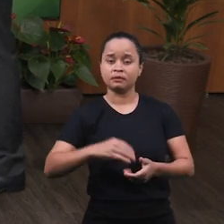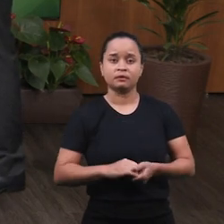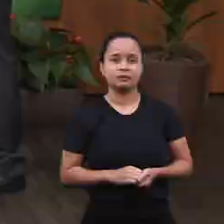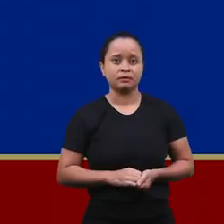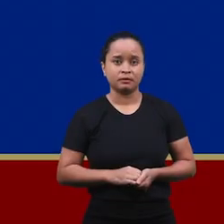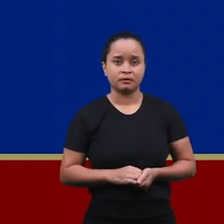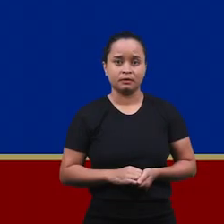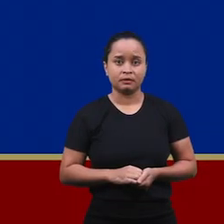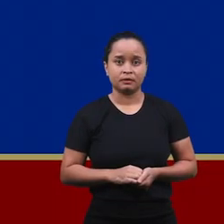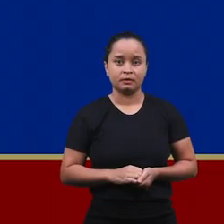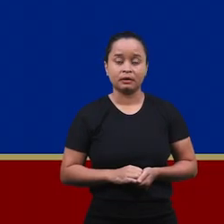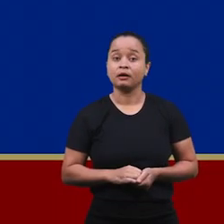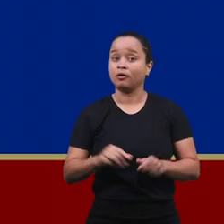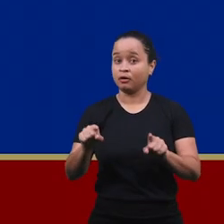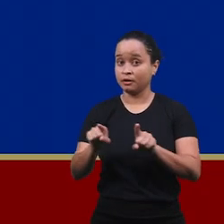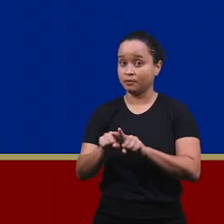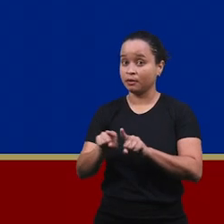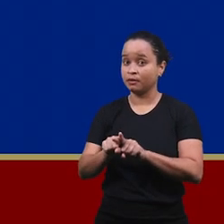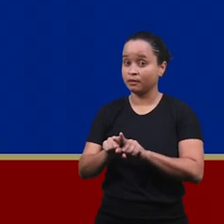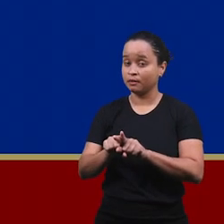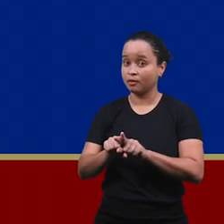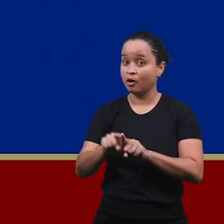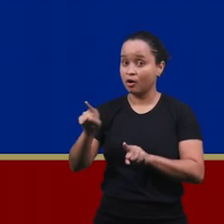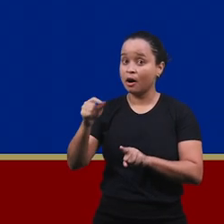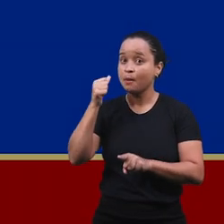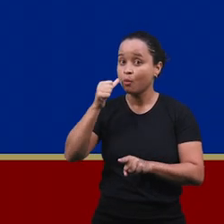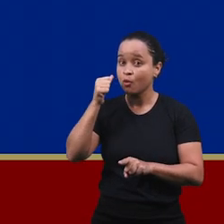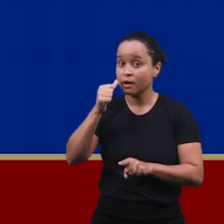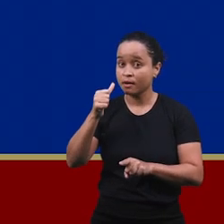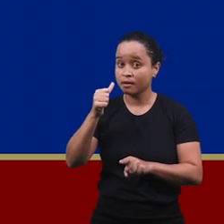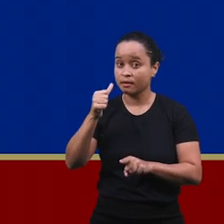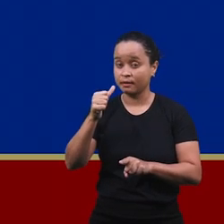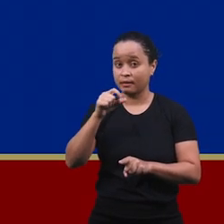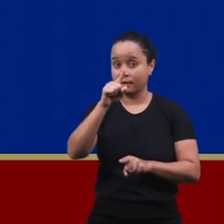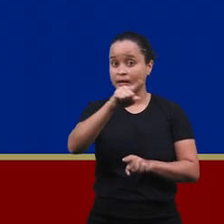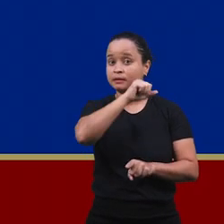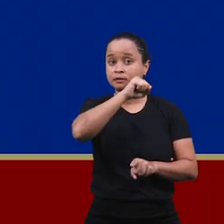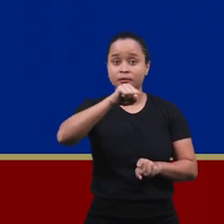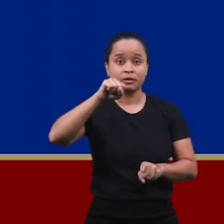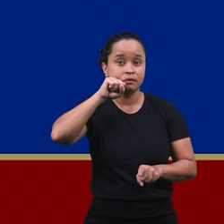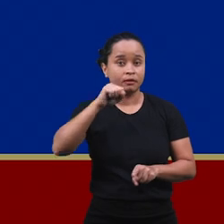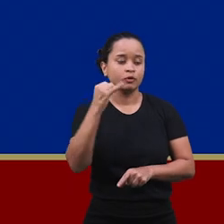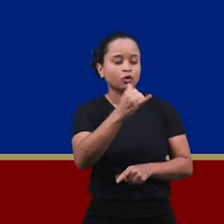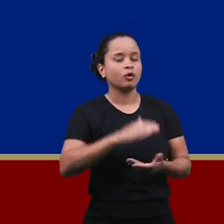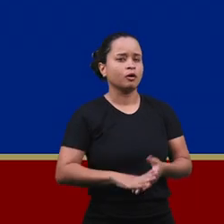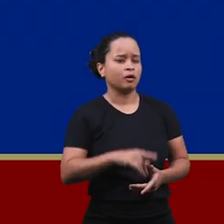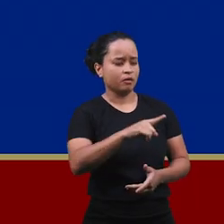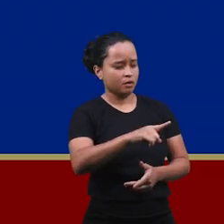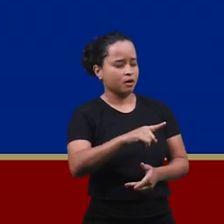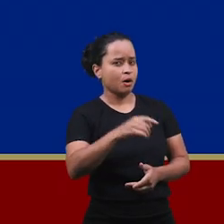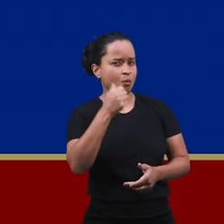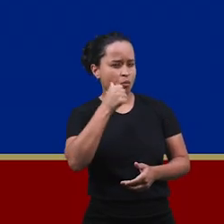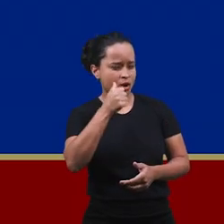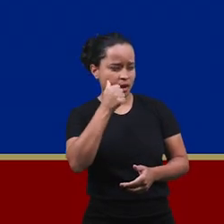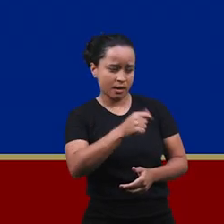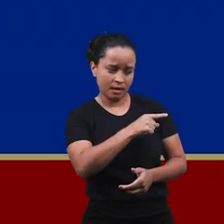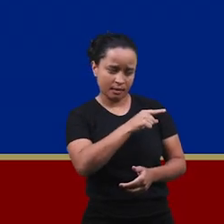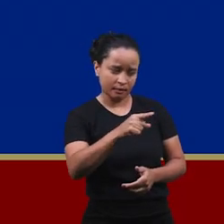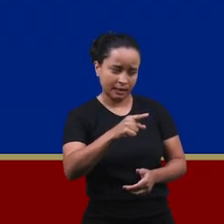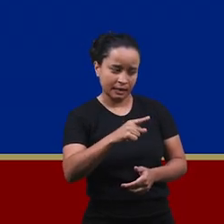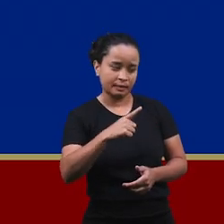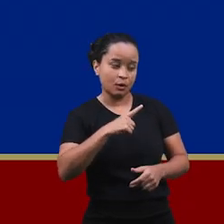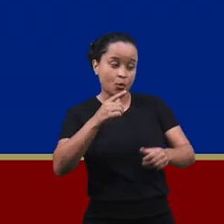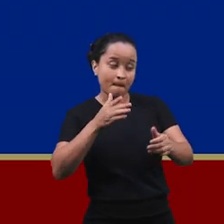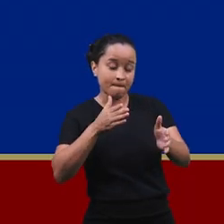aussi, qui nous dit, Jésus lui a dit à la femme de Samarie, femme, croyez-moi,